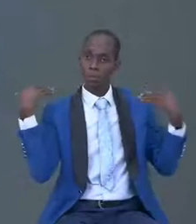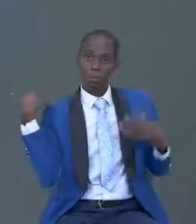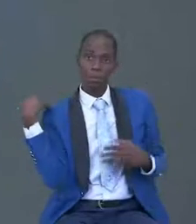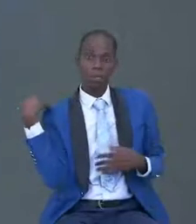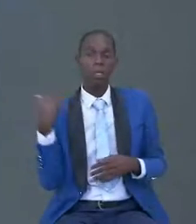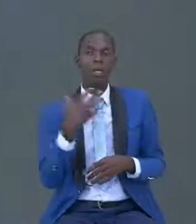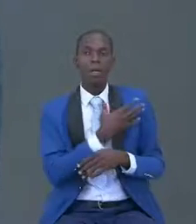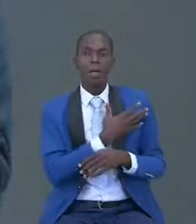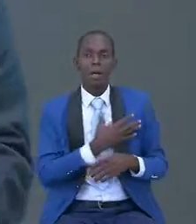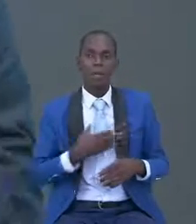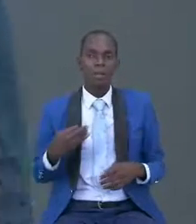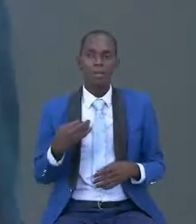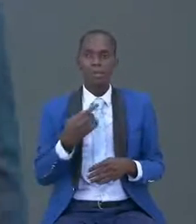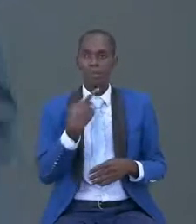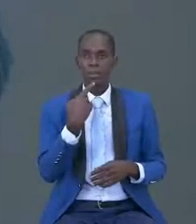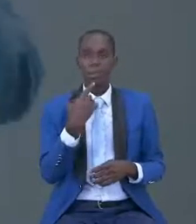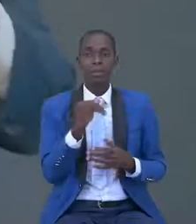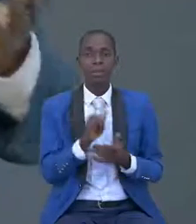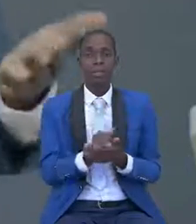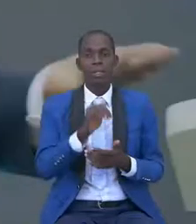d'Esaïe,